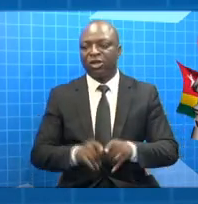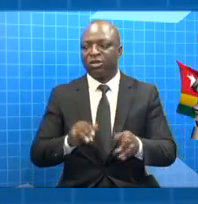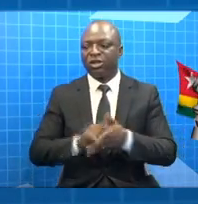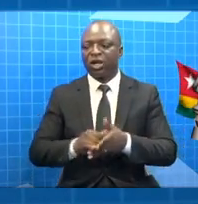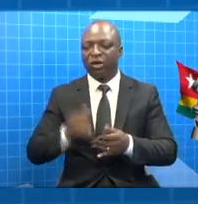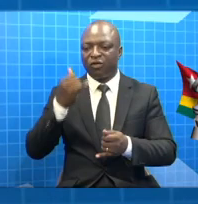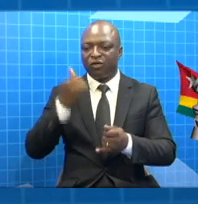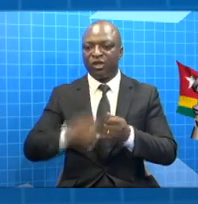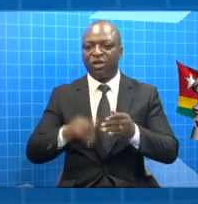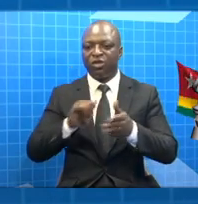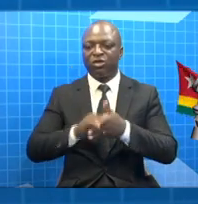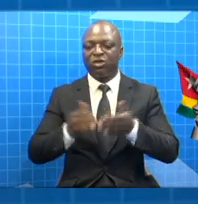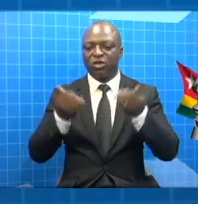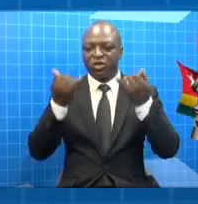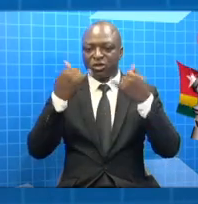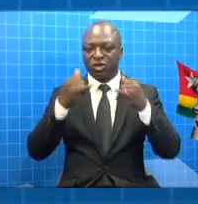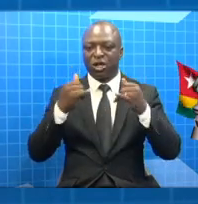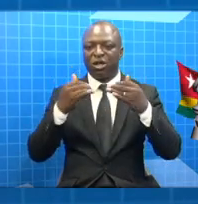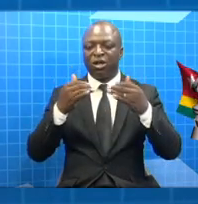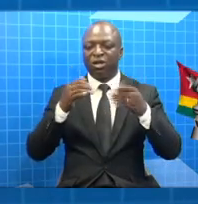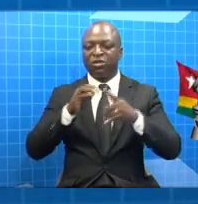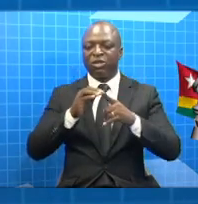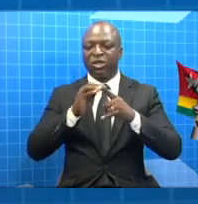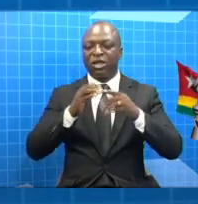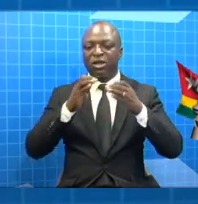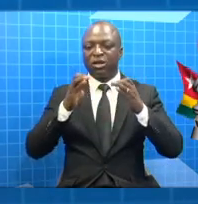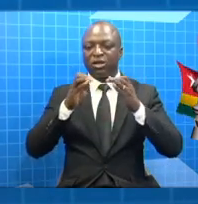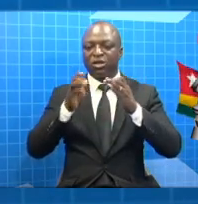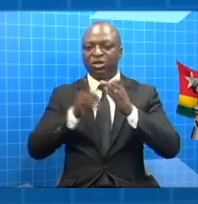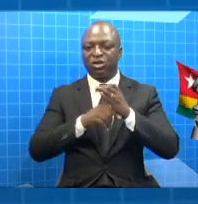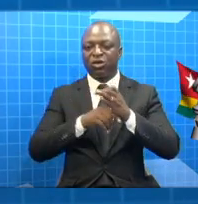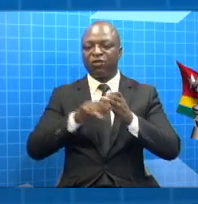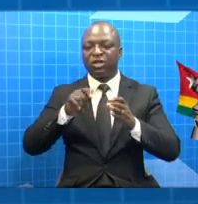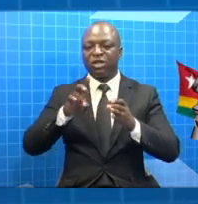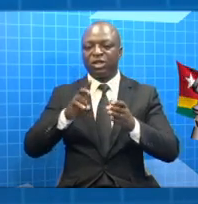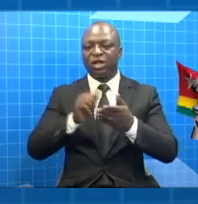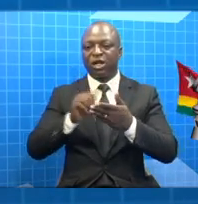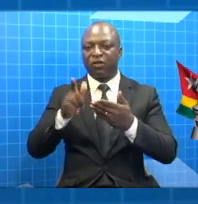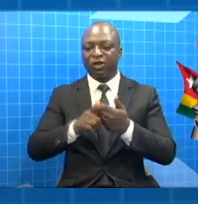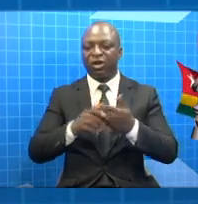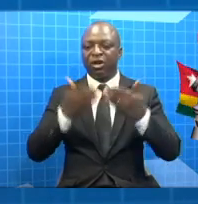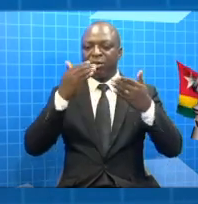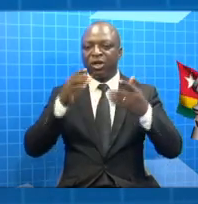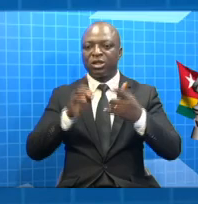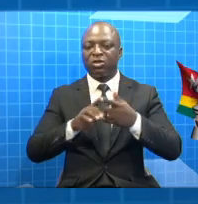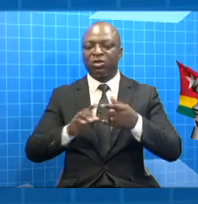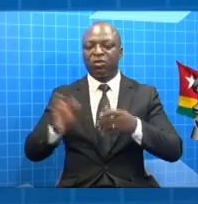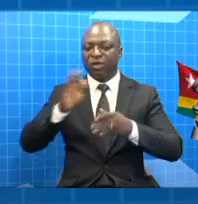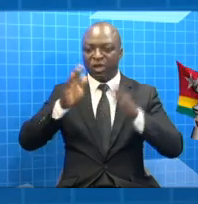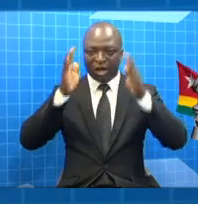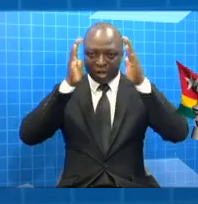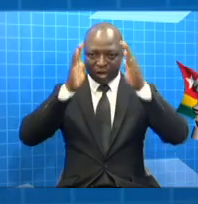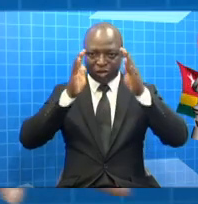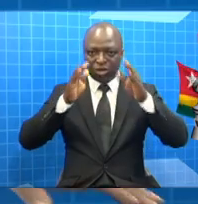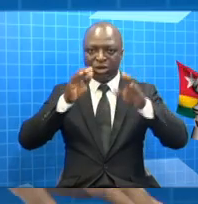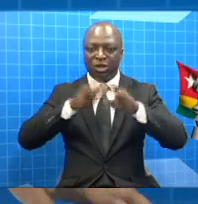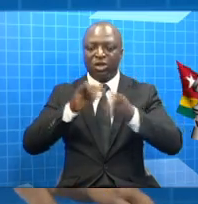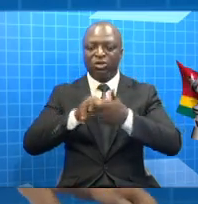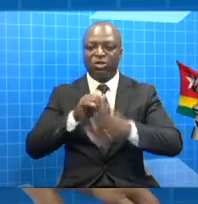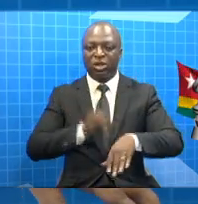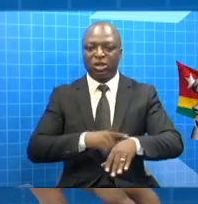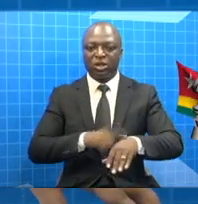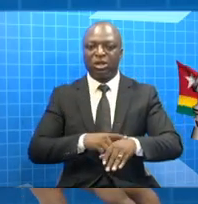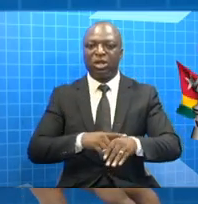que prend fin ce journal spécial édition 27 avril. Merci de votre attention. Dans un instant,